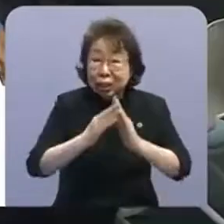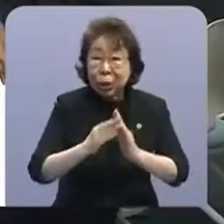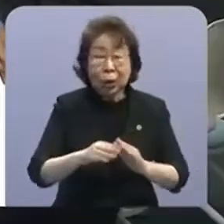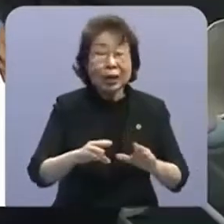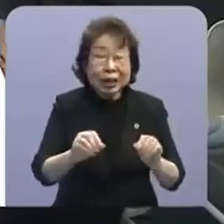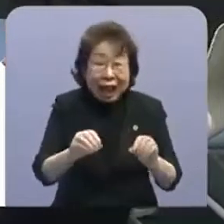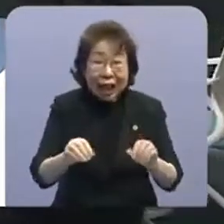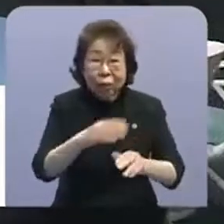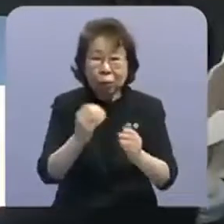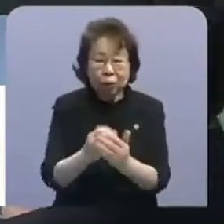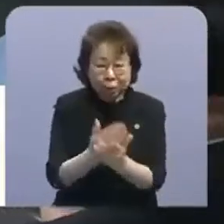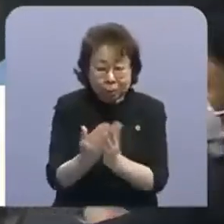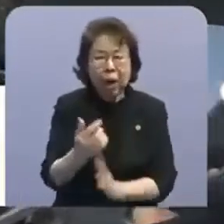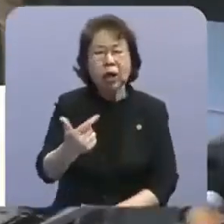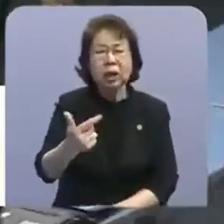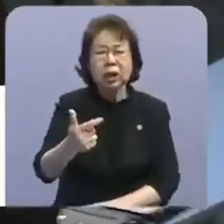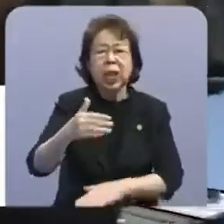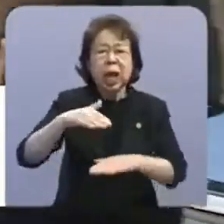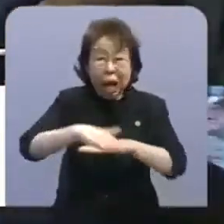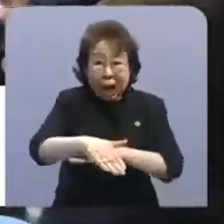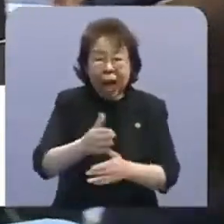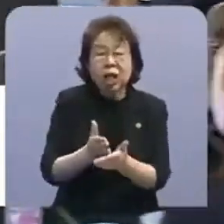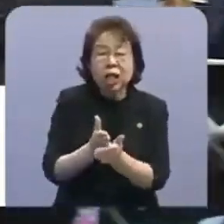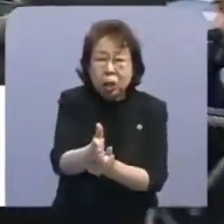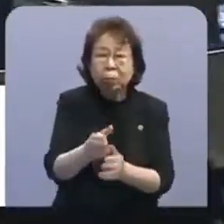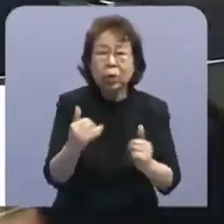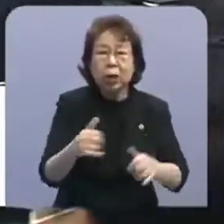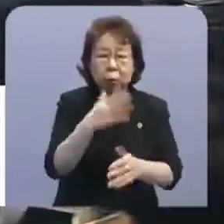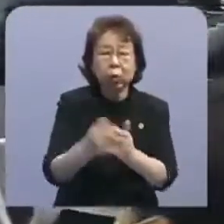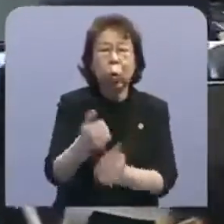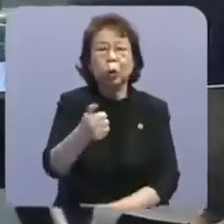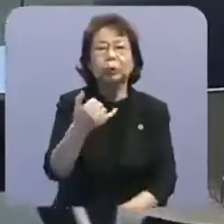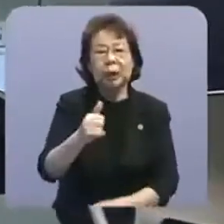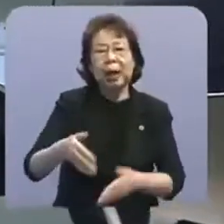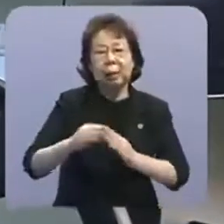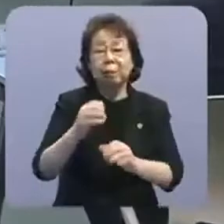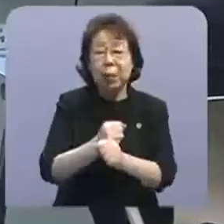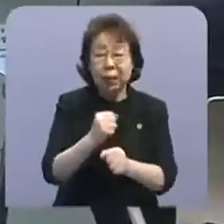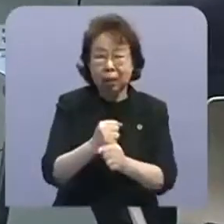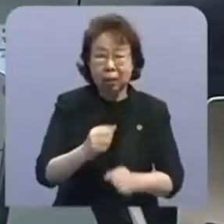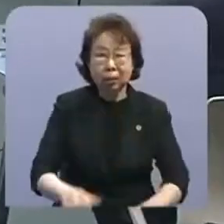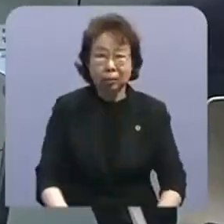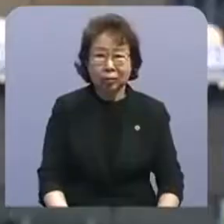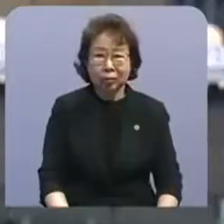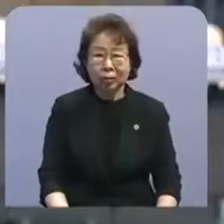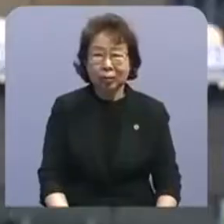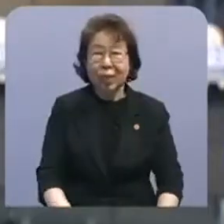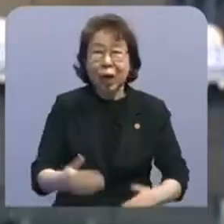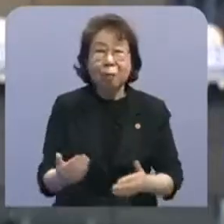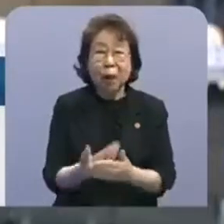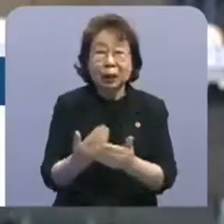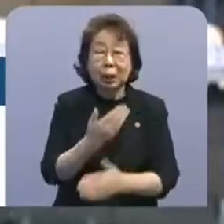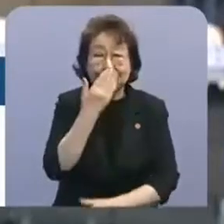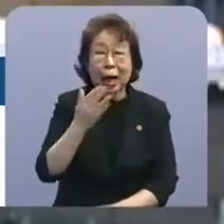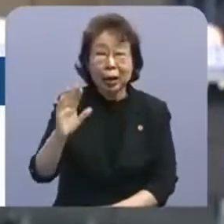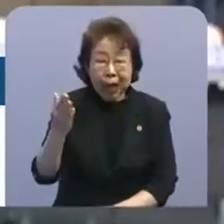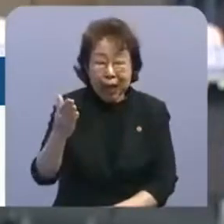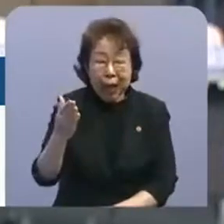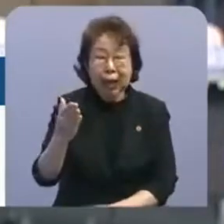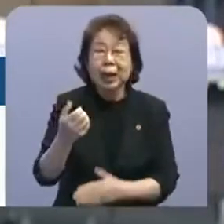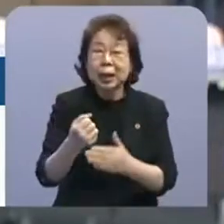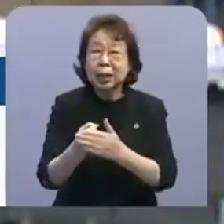등 6개 분야의 전문가 10명으로 구성됐습니다. 신공분이 많이 이렇게 발전해 있으니까 이런 것들 다